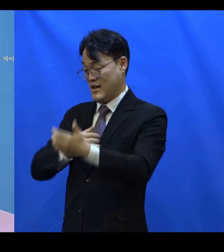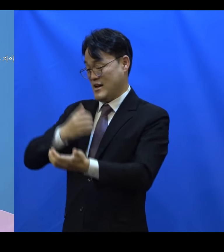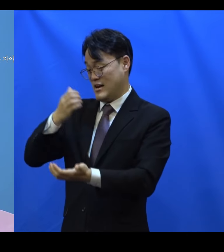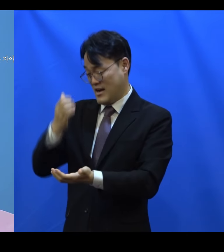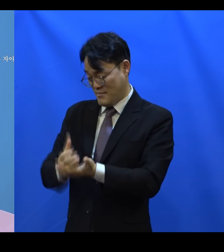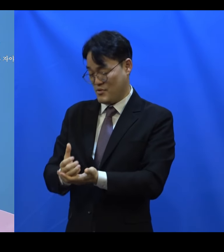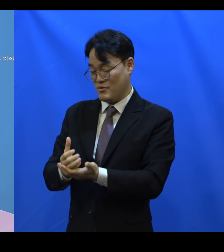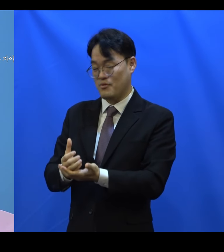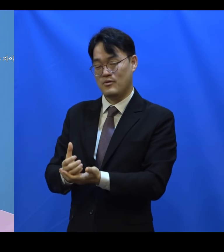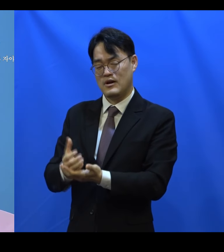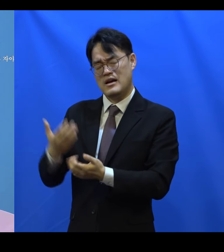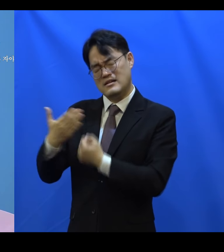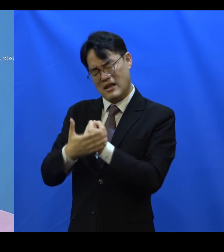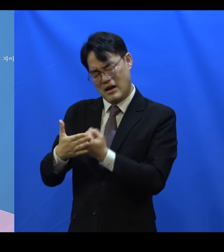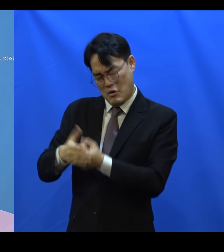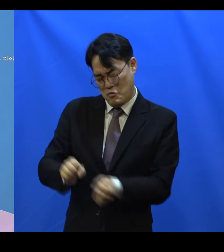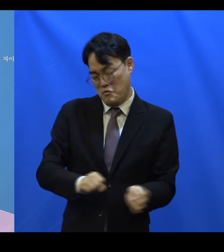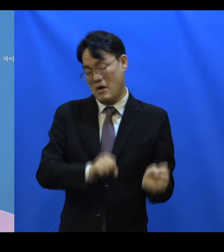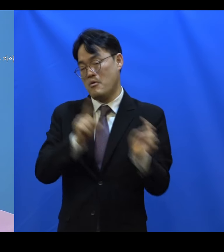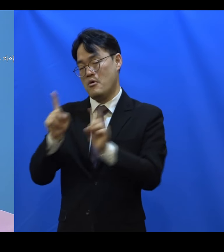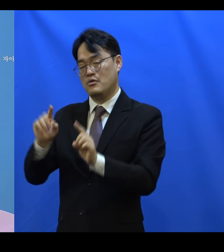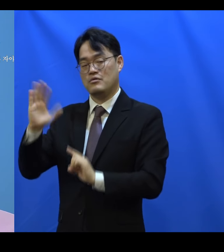기쁨이 다시 일어나도록.